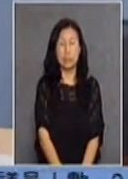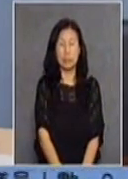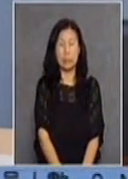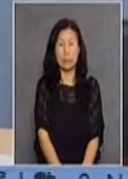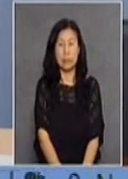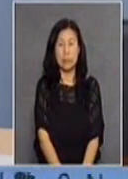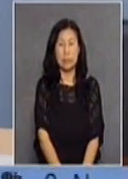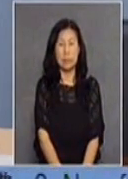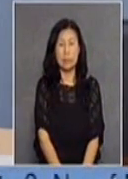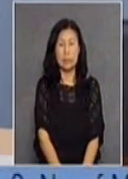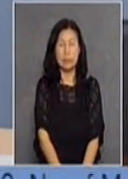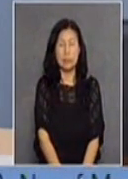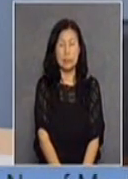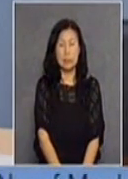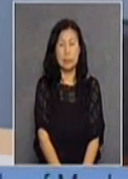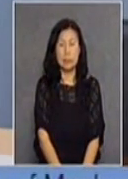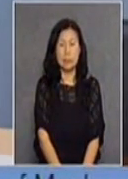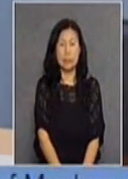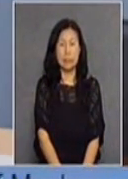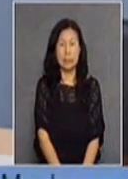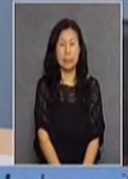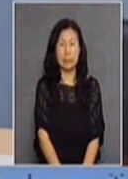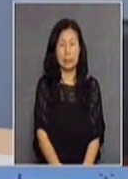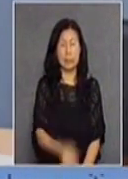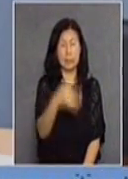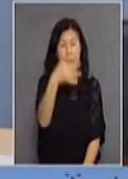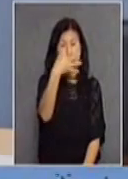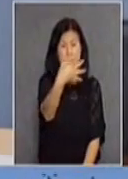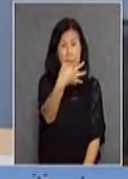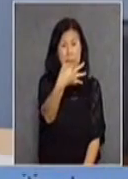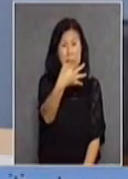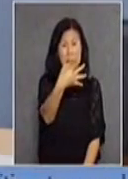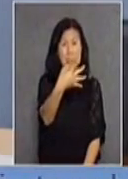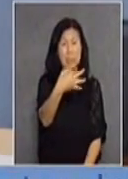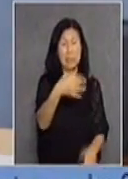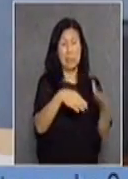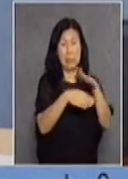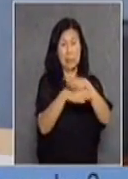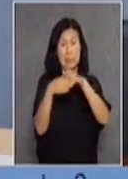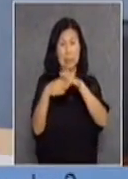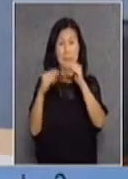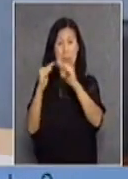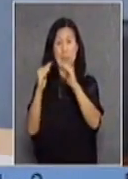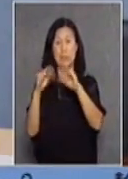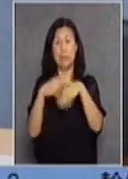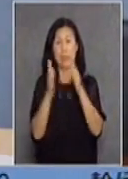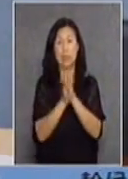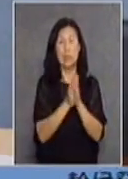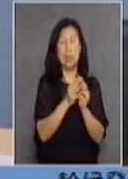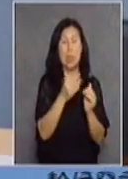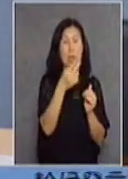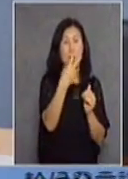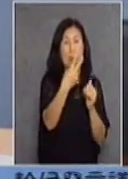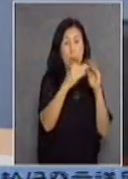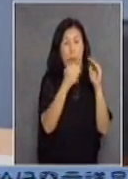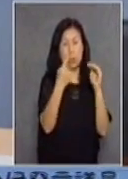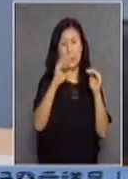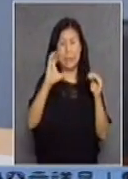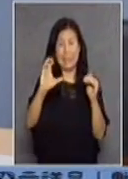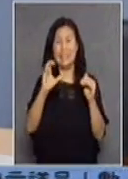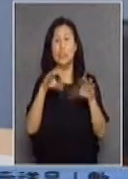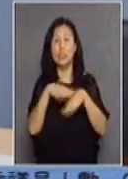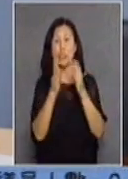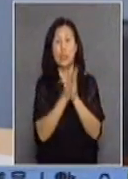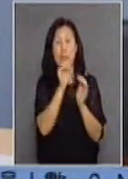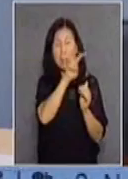喺呢三個局咧，兩局一司咧，其實都係會